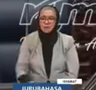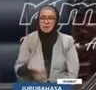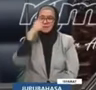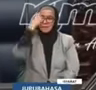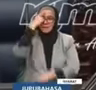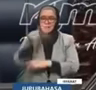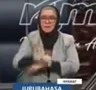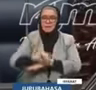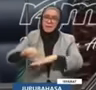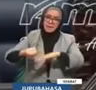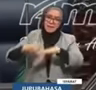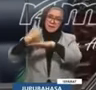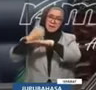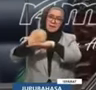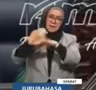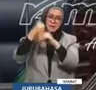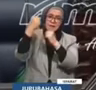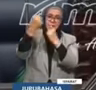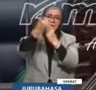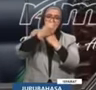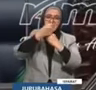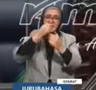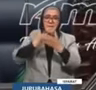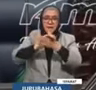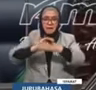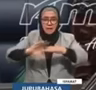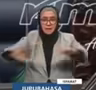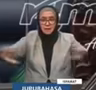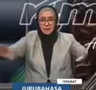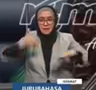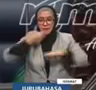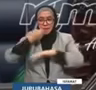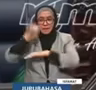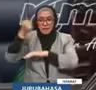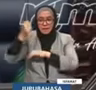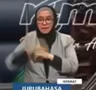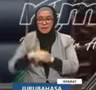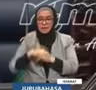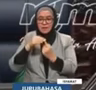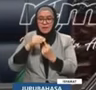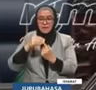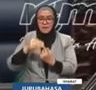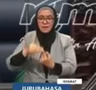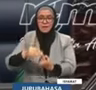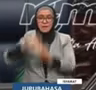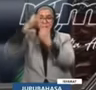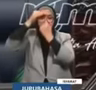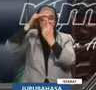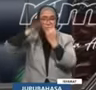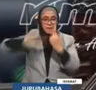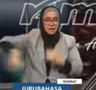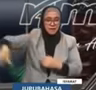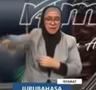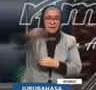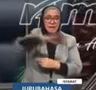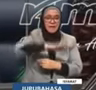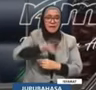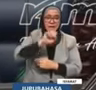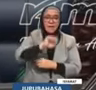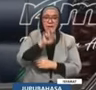bagi mewujudkan situasi keselamatan yang lebih baik khususnya di laut Sulu dan